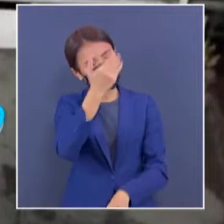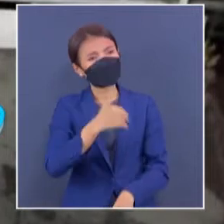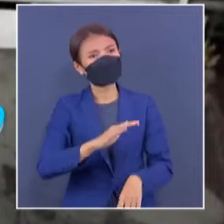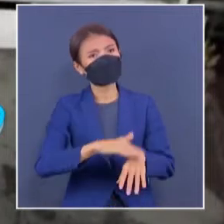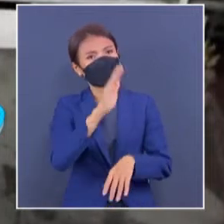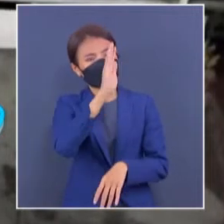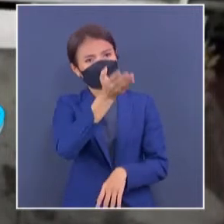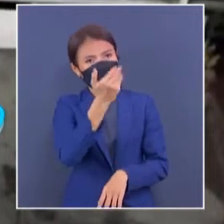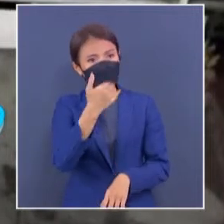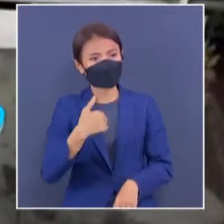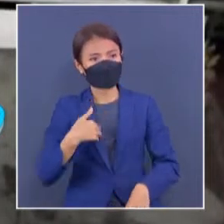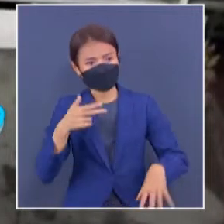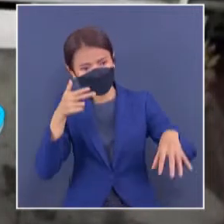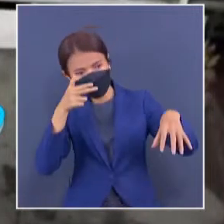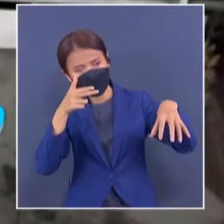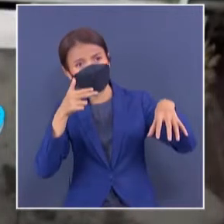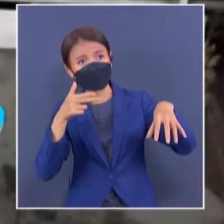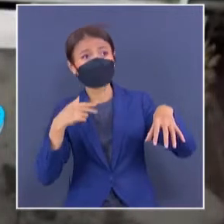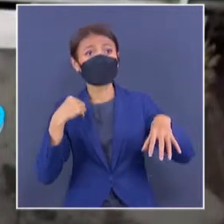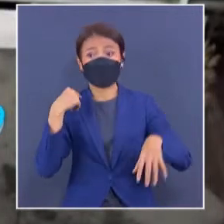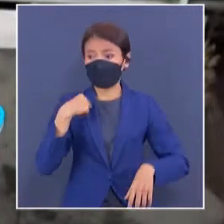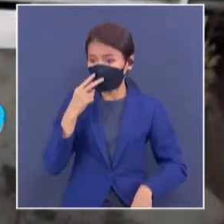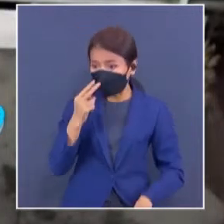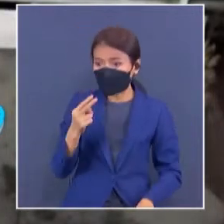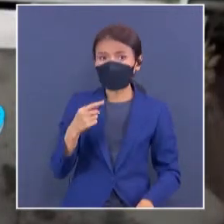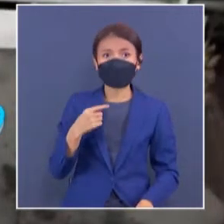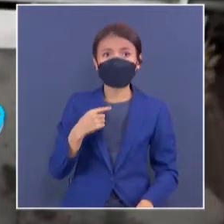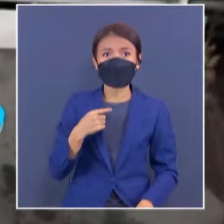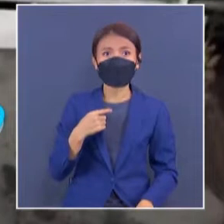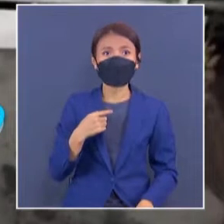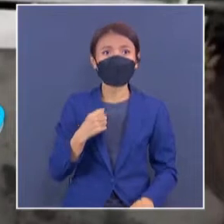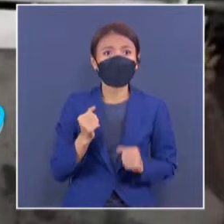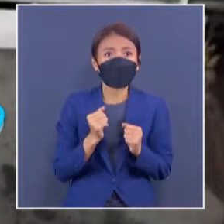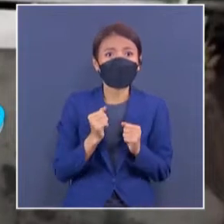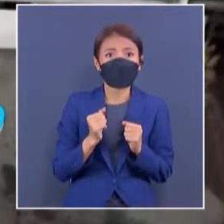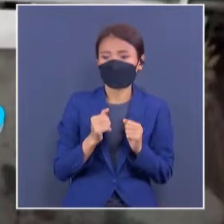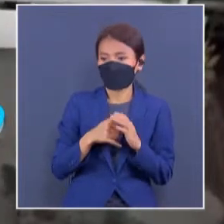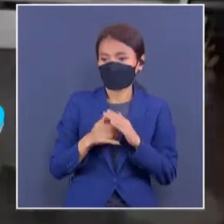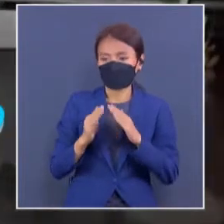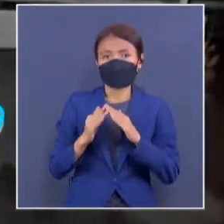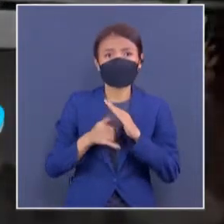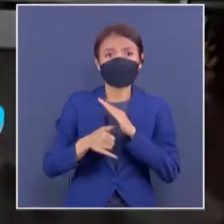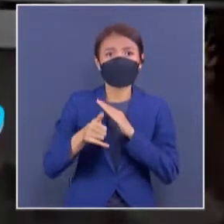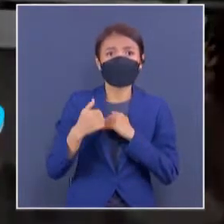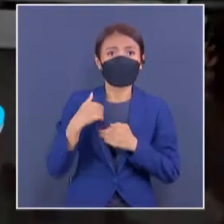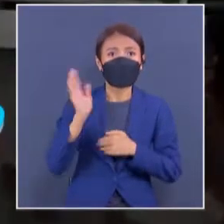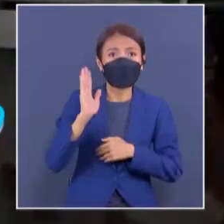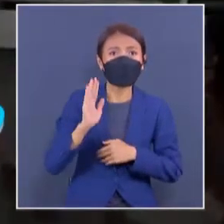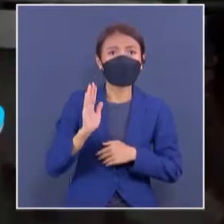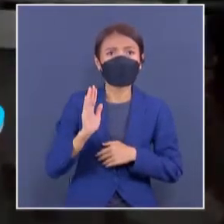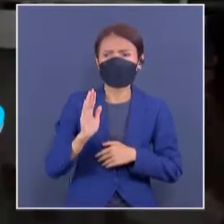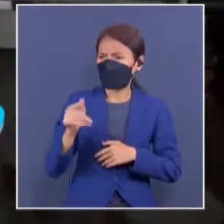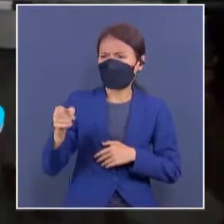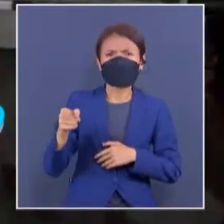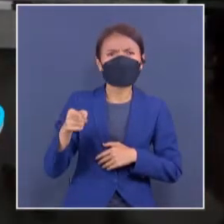ระบอกปืนเข้าไปในบ้านนะครับแต่แน่นอนครับคนในบ้านเห็นแบบนี้แล้วไม่มีใครกล้าออกมาแน่นอนนะครับไม่กล้าออกมาเพราะว่าไม่รู้ว่